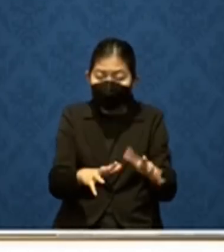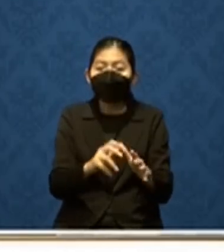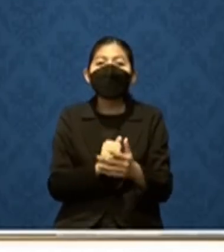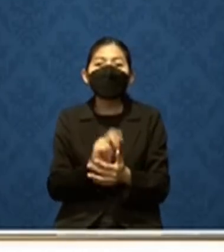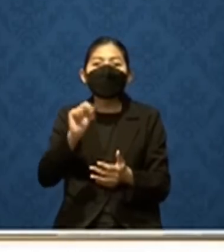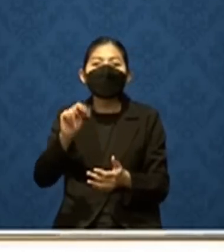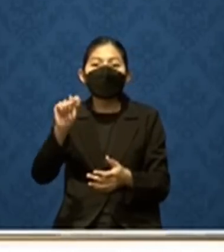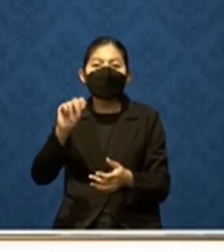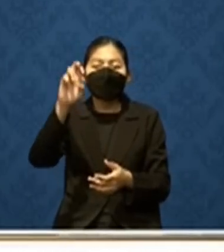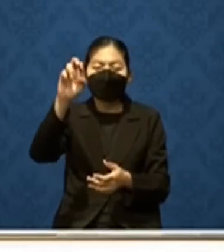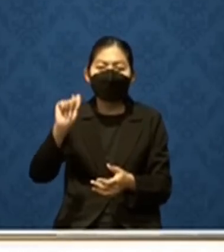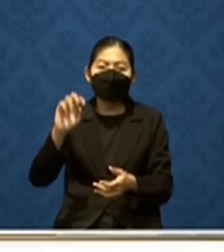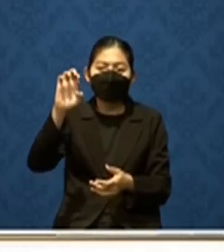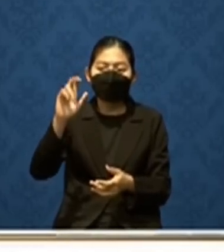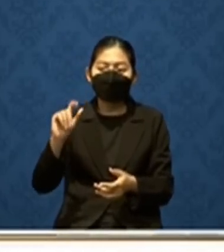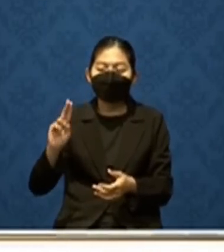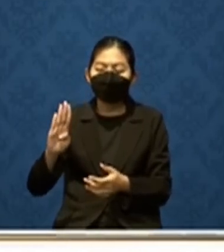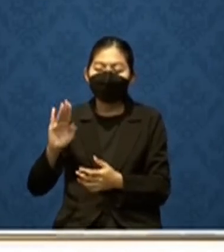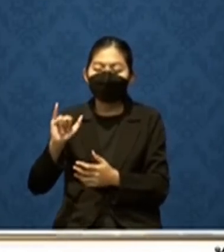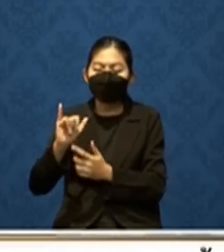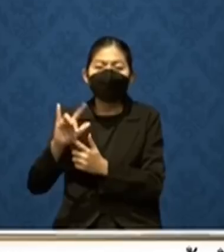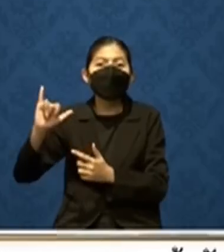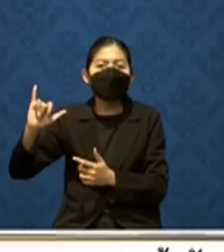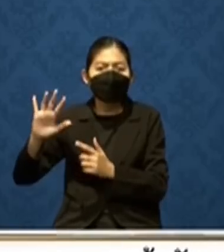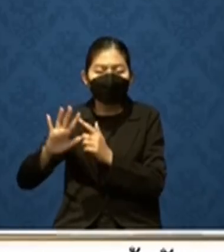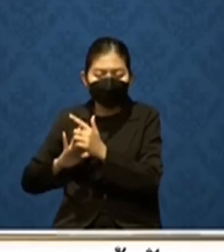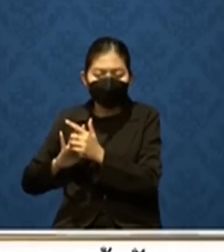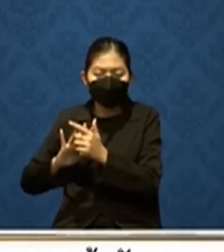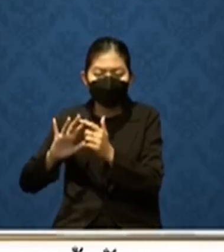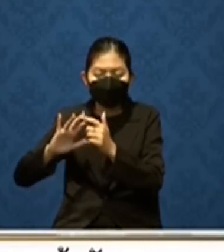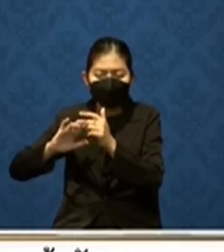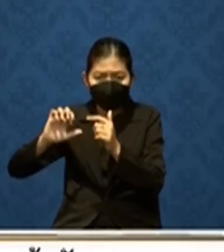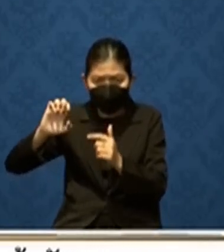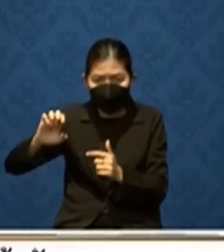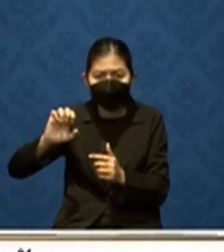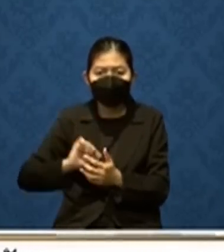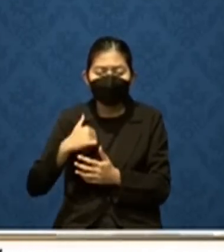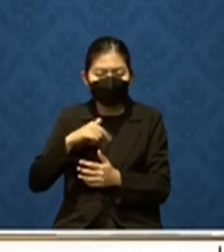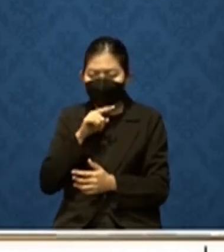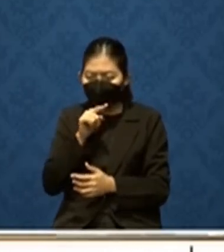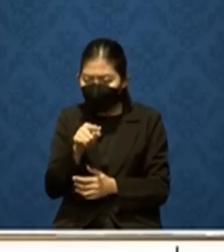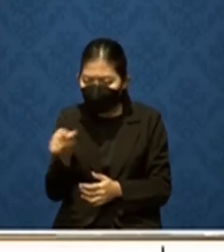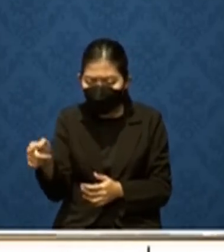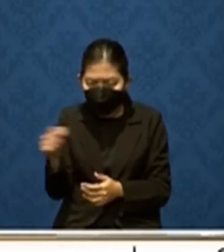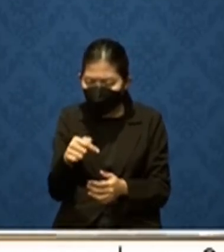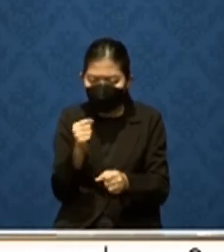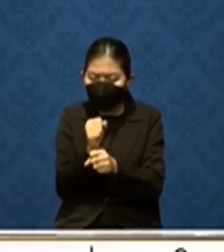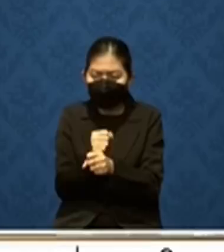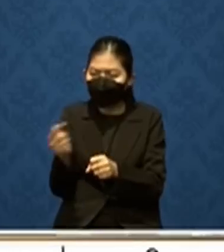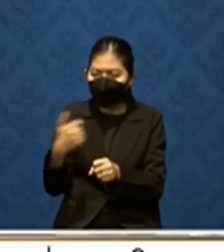มีหน้าที่ในการตราต้นไม้ลงมติทานไม่มีสิทธิ์ที่จะมาก้าวล่วงสั่งการให้ลงมาติดตามที่ท่านต้องการได้